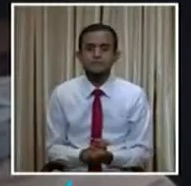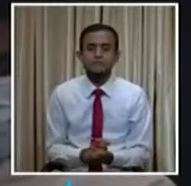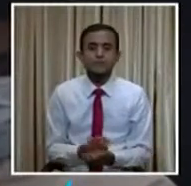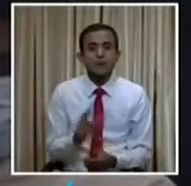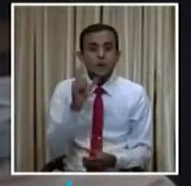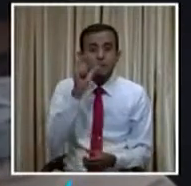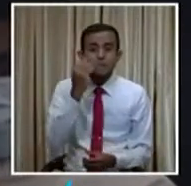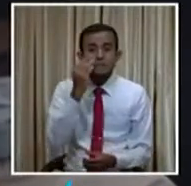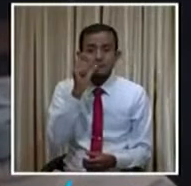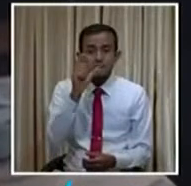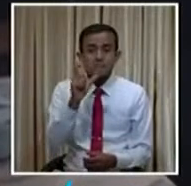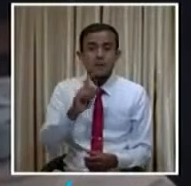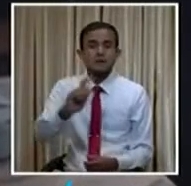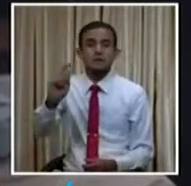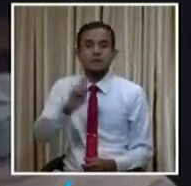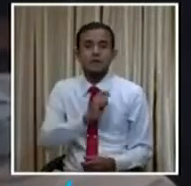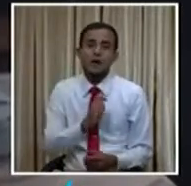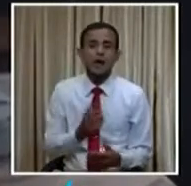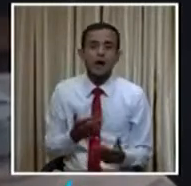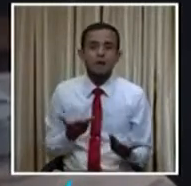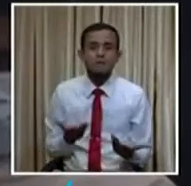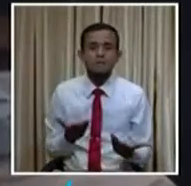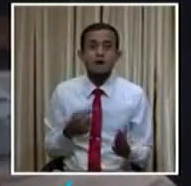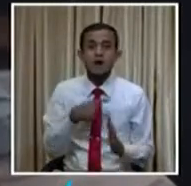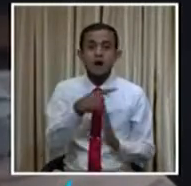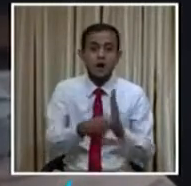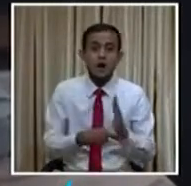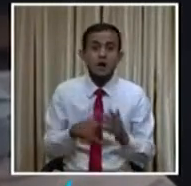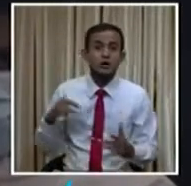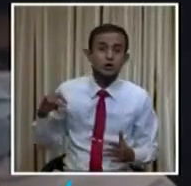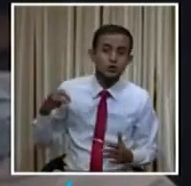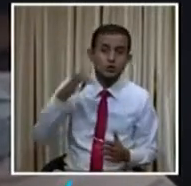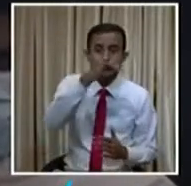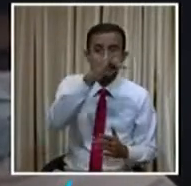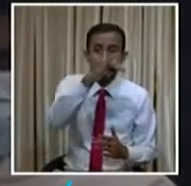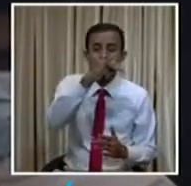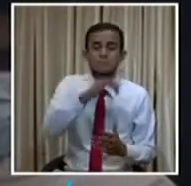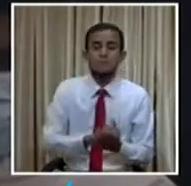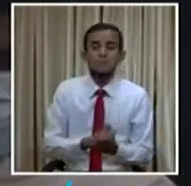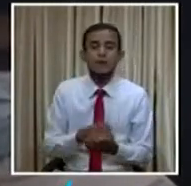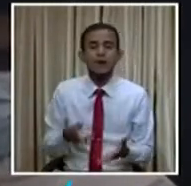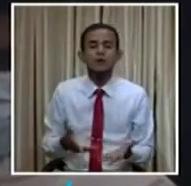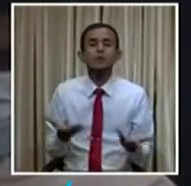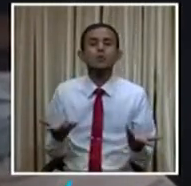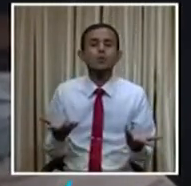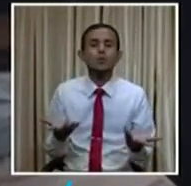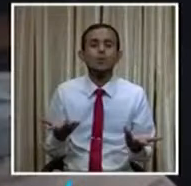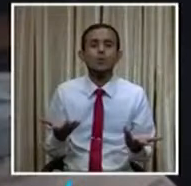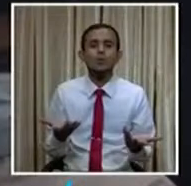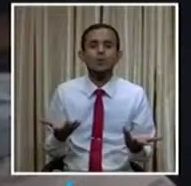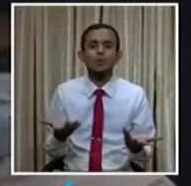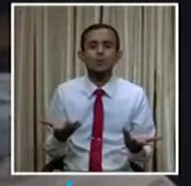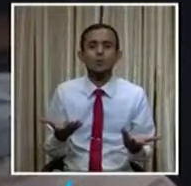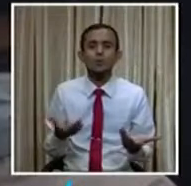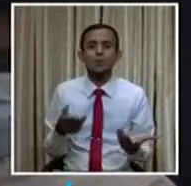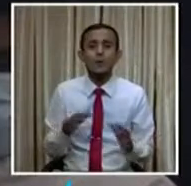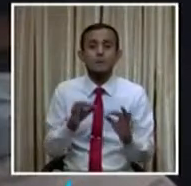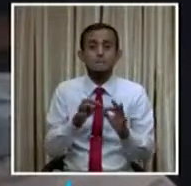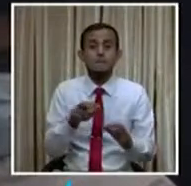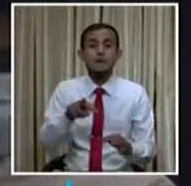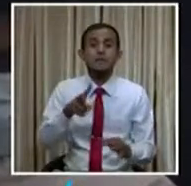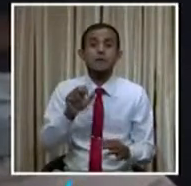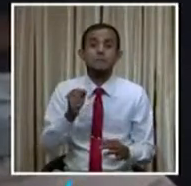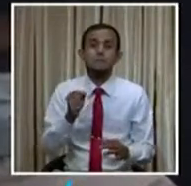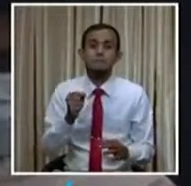බලන්න අපිට ආදායම් ගන්න තිබුණා ශ්‍රී ලංකන් ගුවන් සමාගම. අද මොකද වෙලා තියෙන්නේ? අද බිලියන